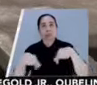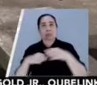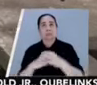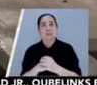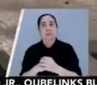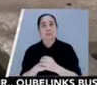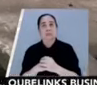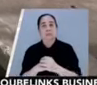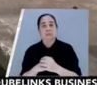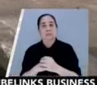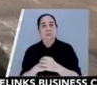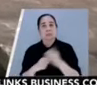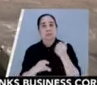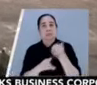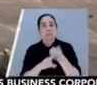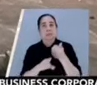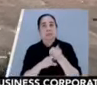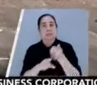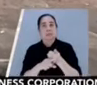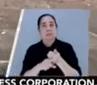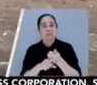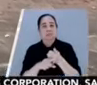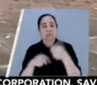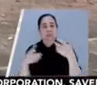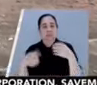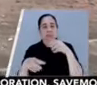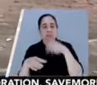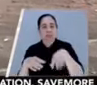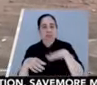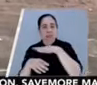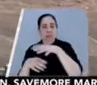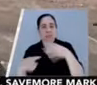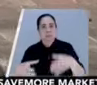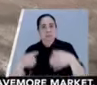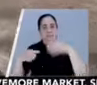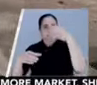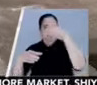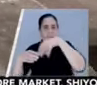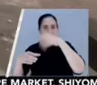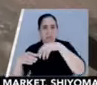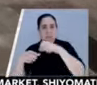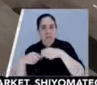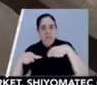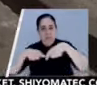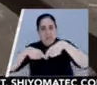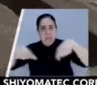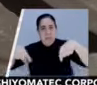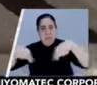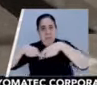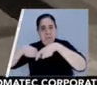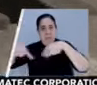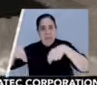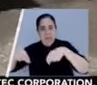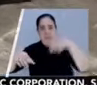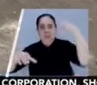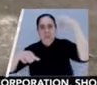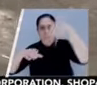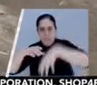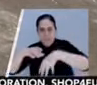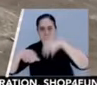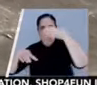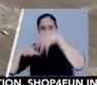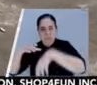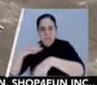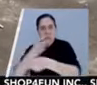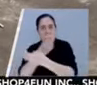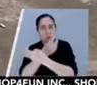ibabaw mismo ng mass vault ni tont Tala Cemetery at dito po sa mga butas na ito inihuhulog ang mga buto or